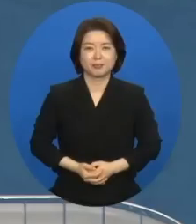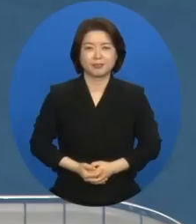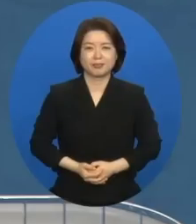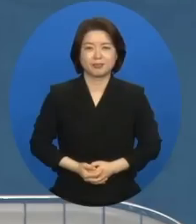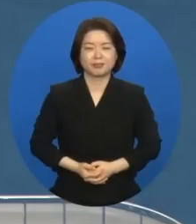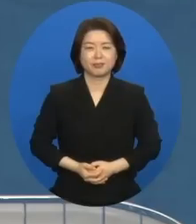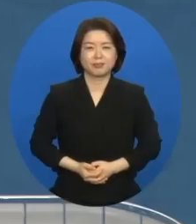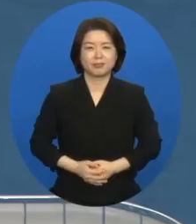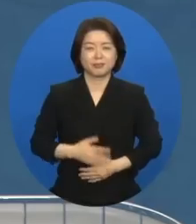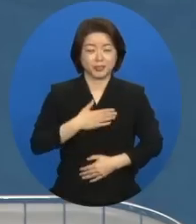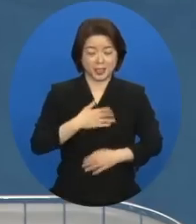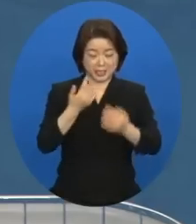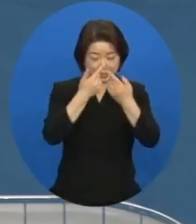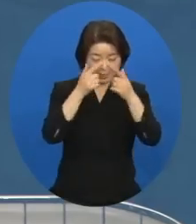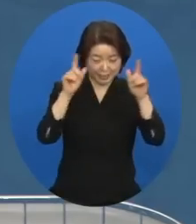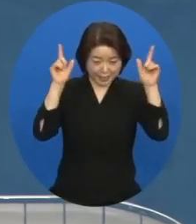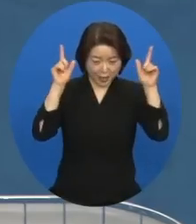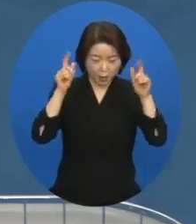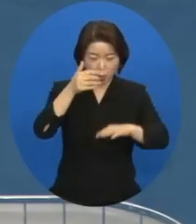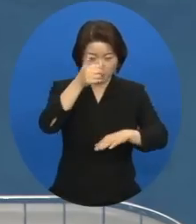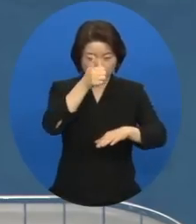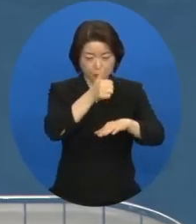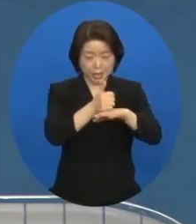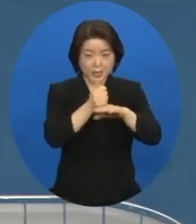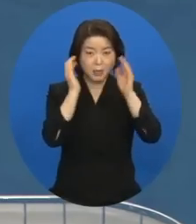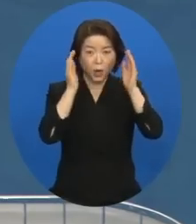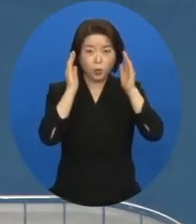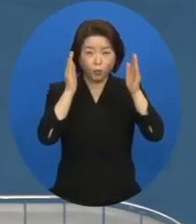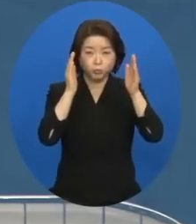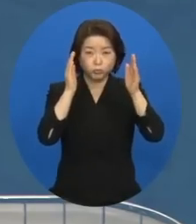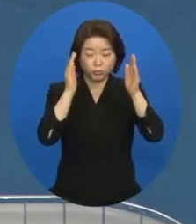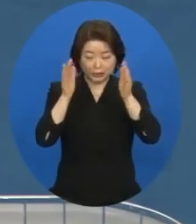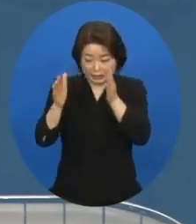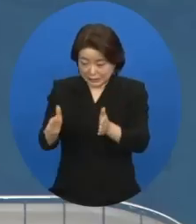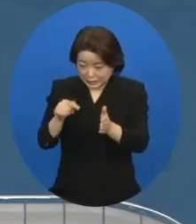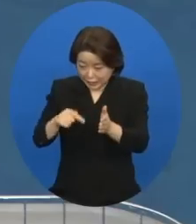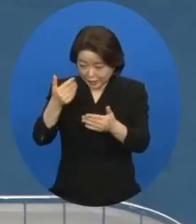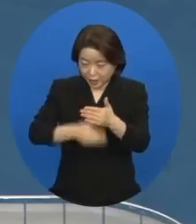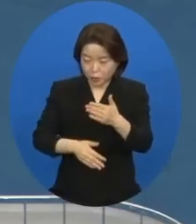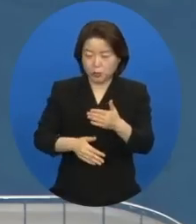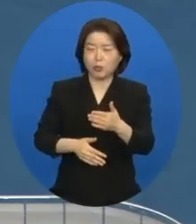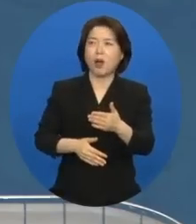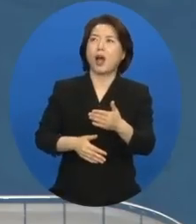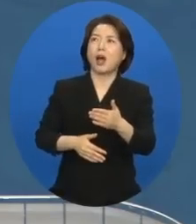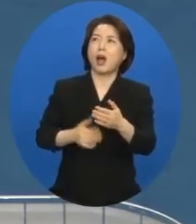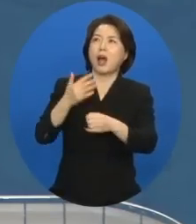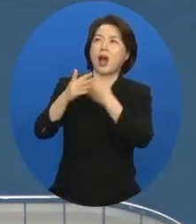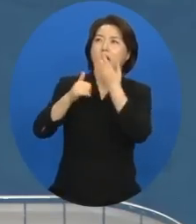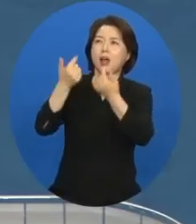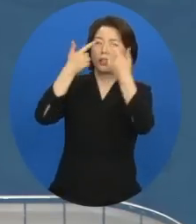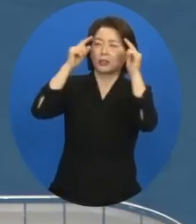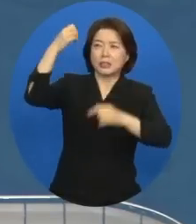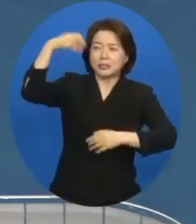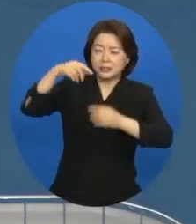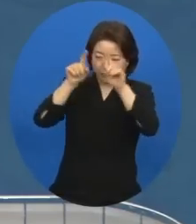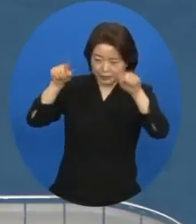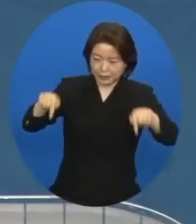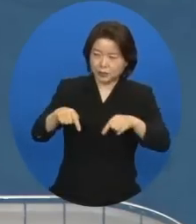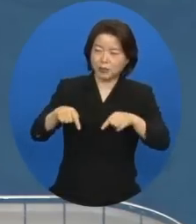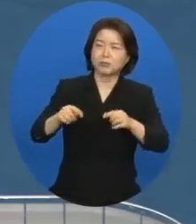제가 대학원 마지막 학기를 남겨두고 하나님 앞에 제가 대학원 석사학위를 바치겠다고 했습니다.